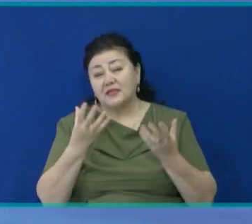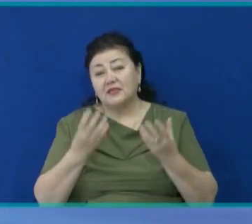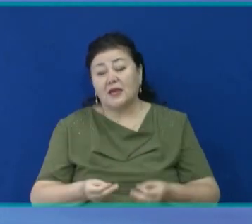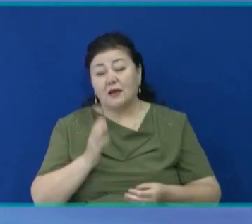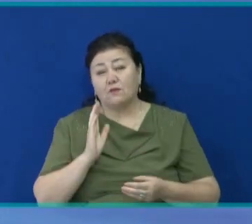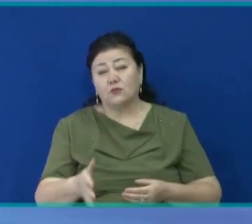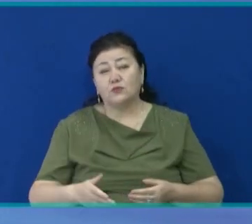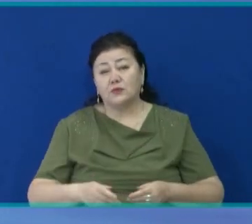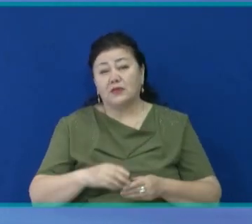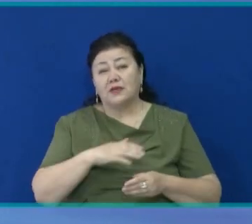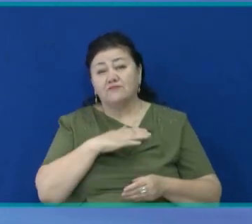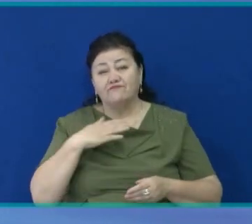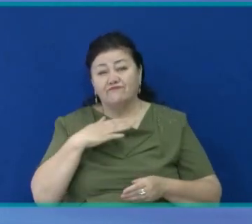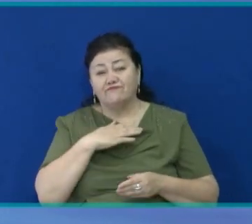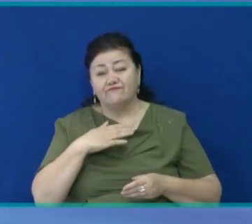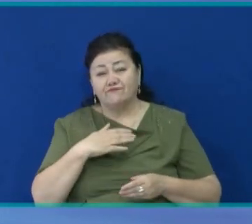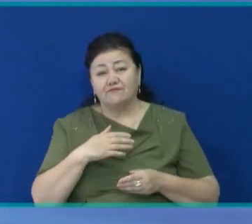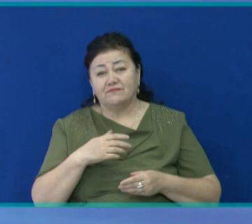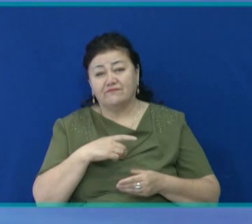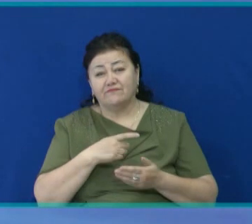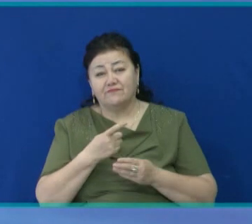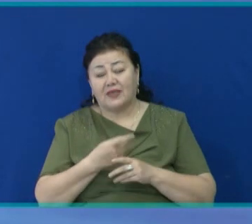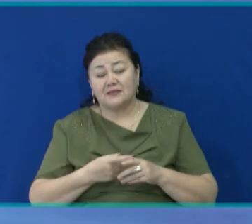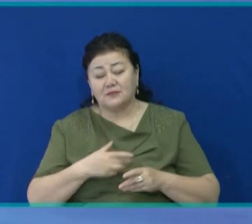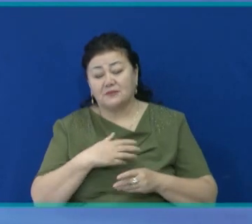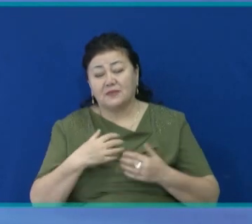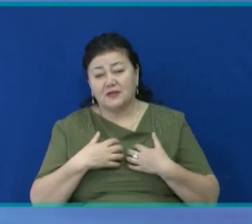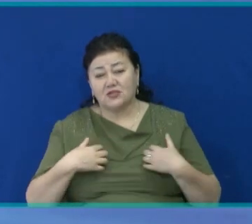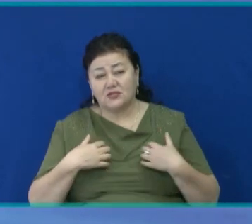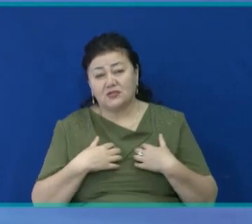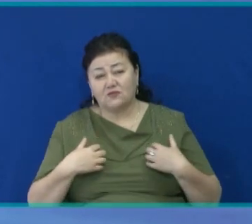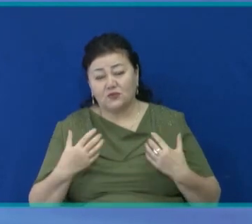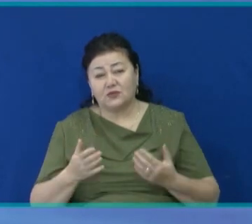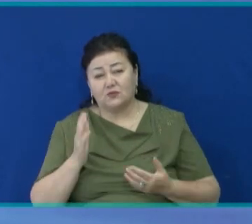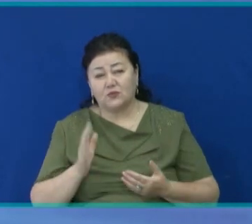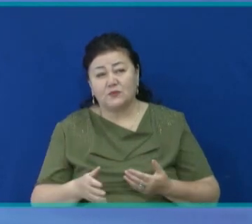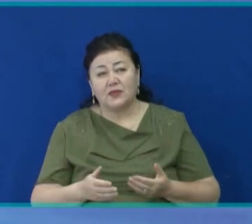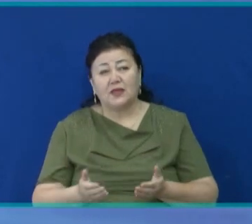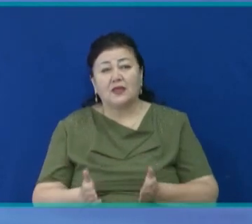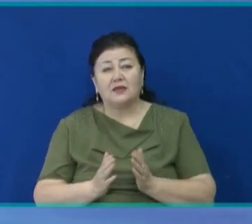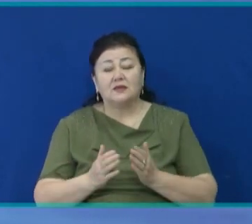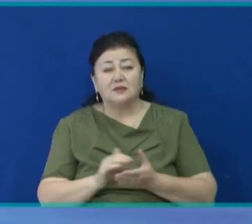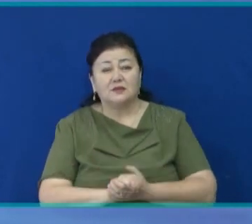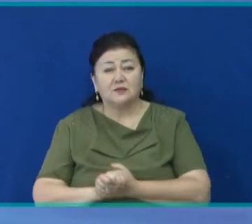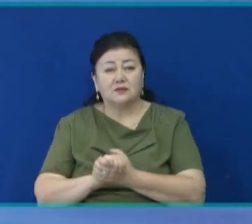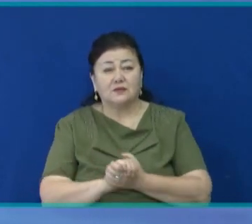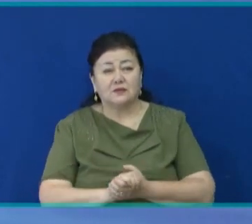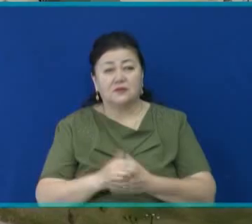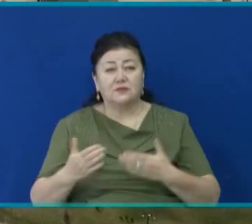совершаться жертвоприношения и пожертвования. В эти дни все относятся друг к другу дружелюбно и призывают общество к доброте.